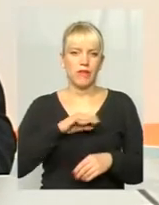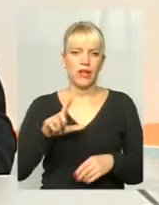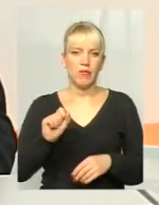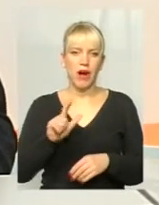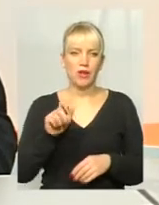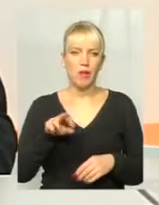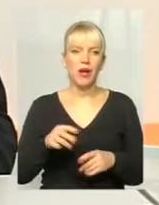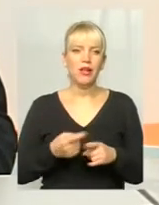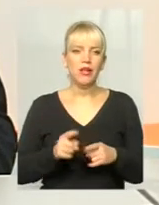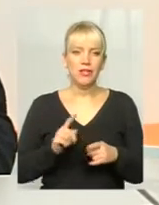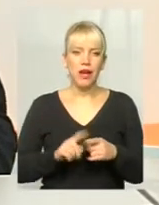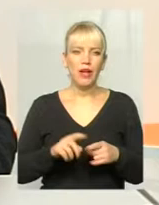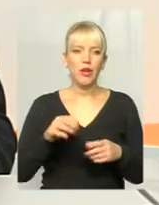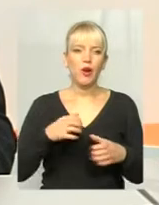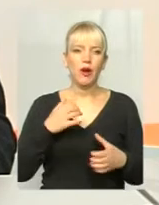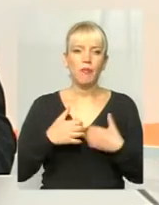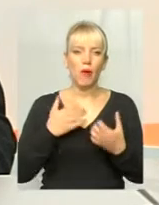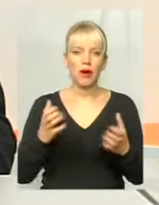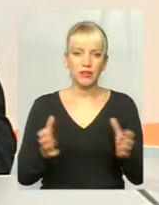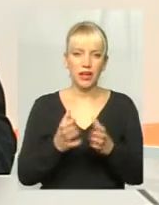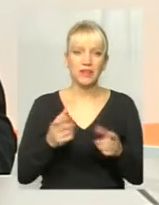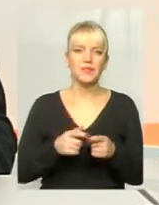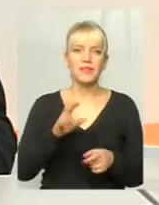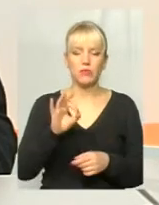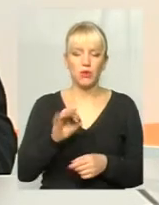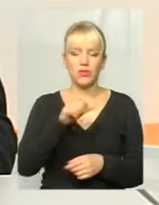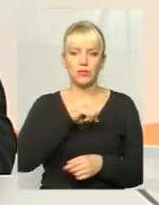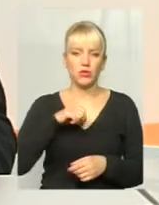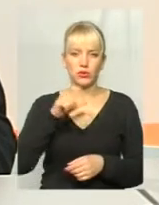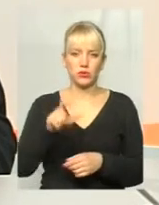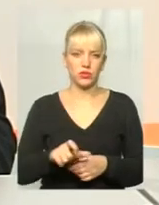– це турбота і обов'язок самого споживача,